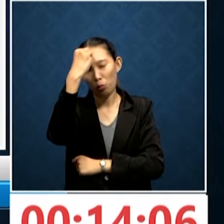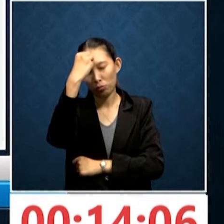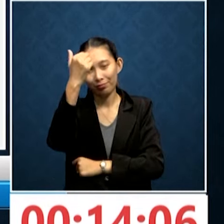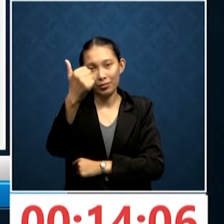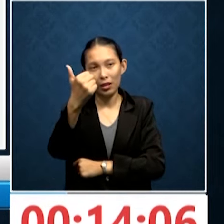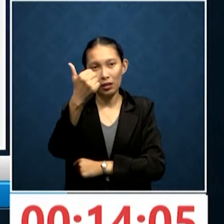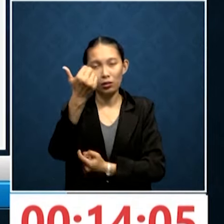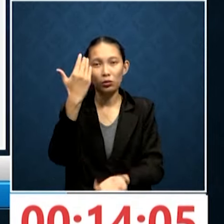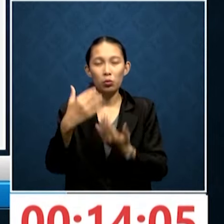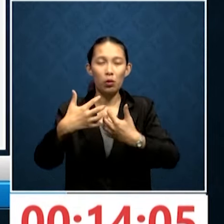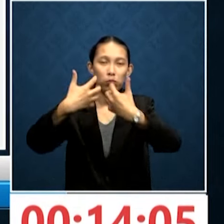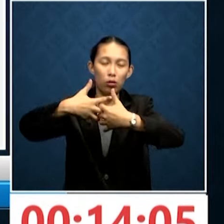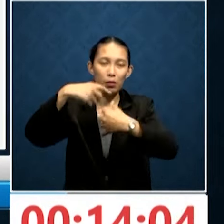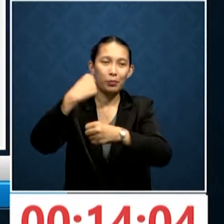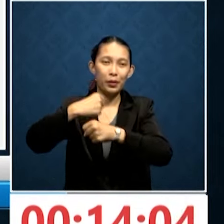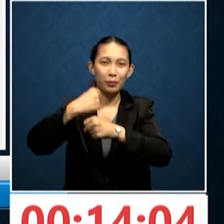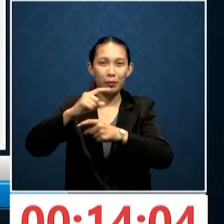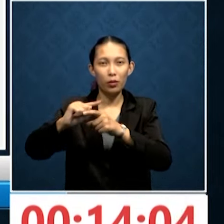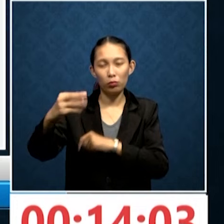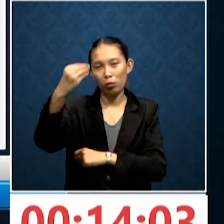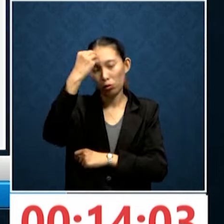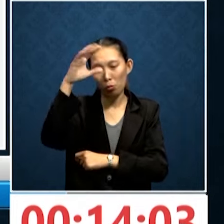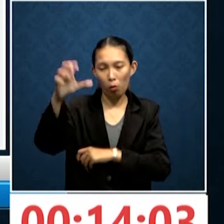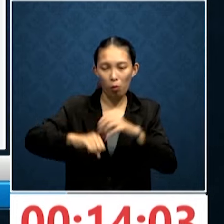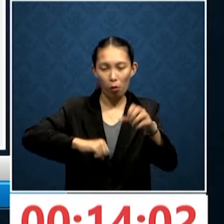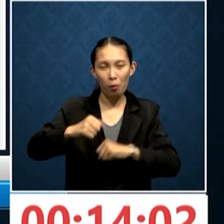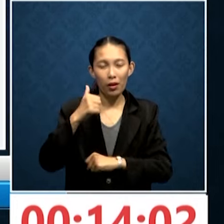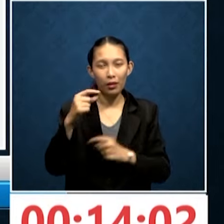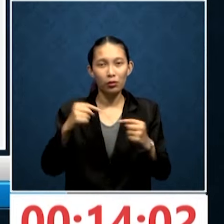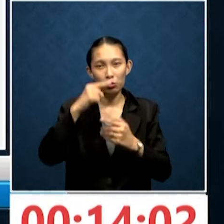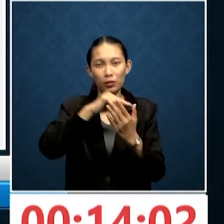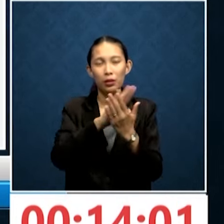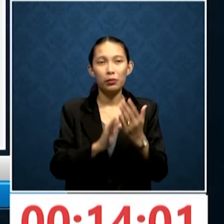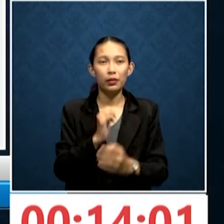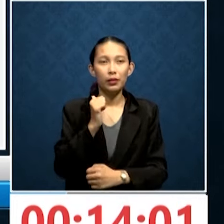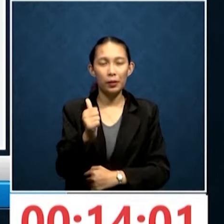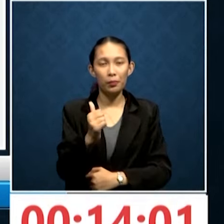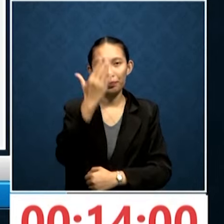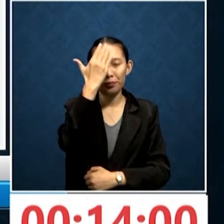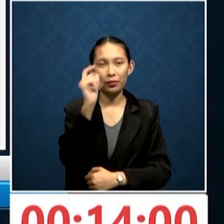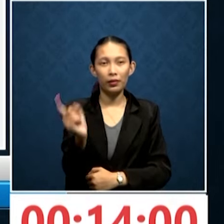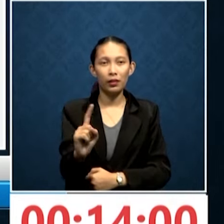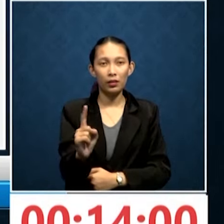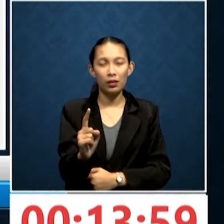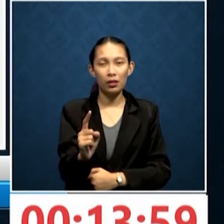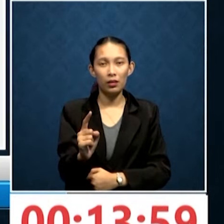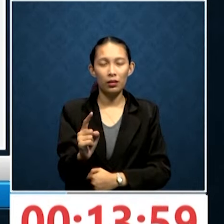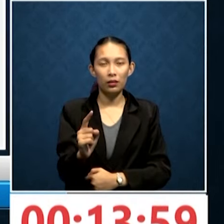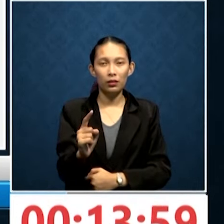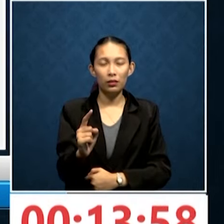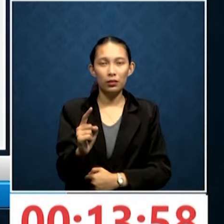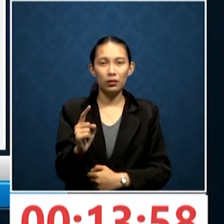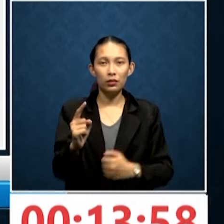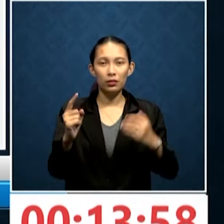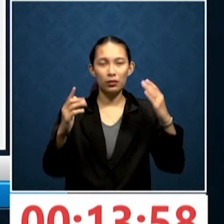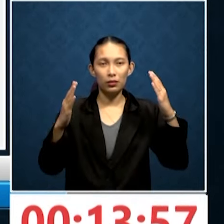การผลิตเข้ามาจากญี่ปุ่นที่อยู่ในประเทศไทยไปได้อีกทำไมประเทศอินโดนีเซียสามารถ